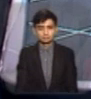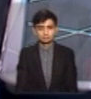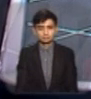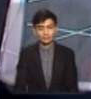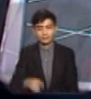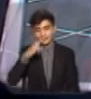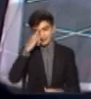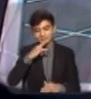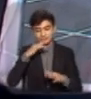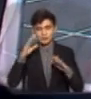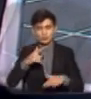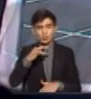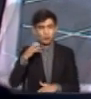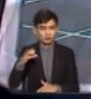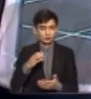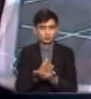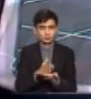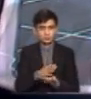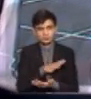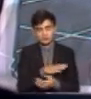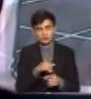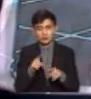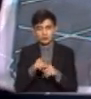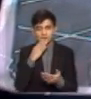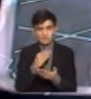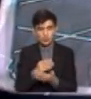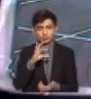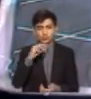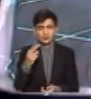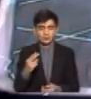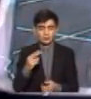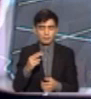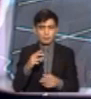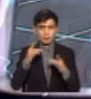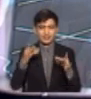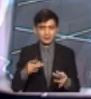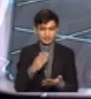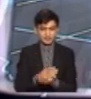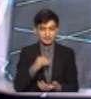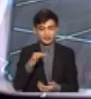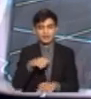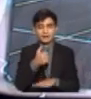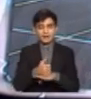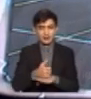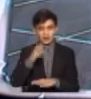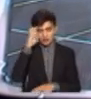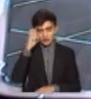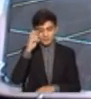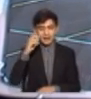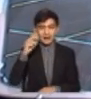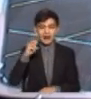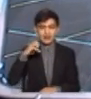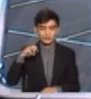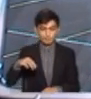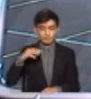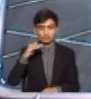В Казахстане у госслужащих может появиться свой социальный пакет. Такую идею сегодня озвучил глава государства Касым-Жомарт Токаев